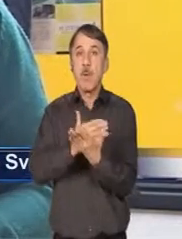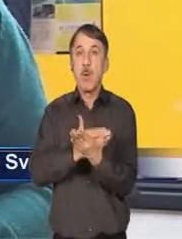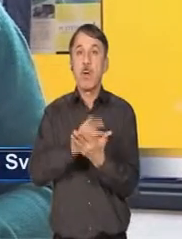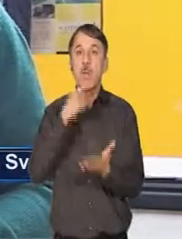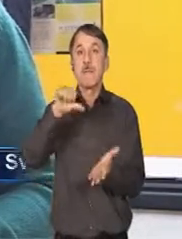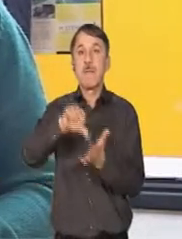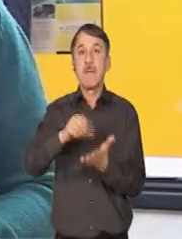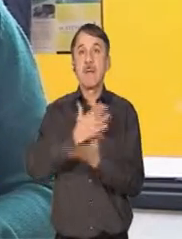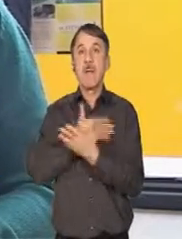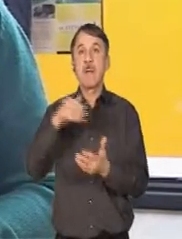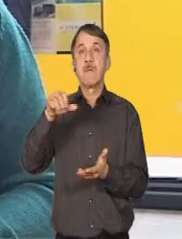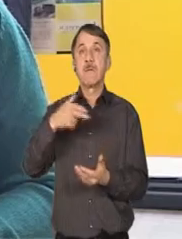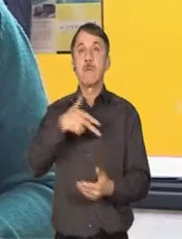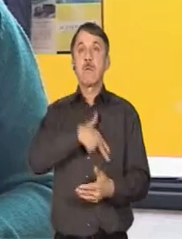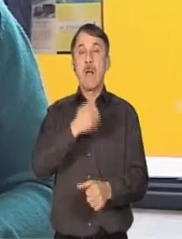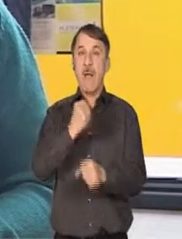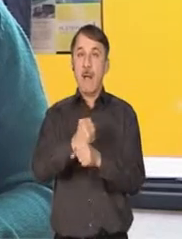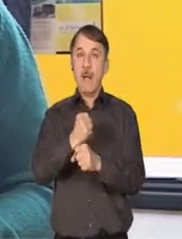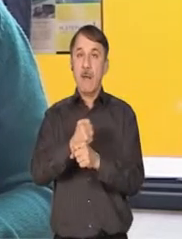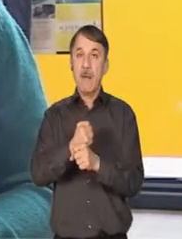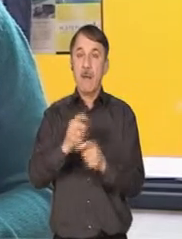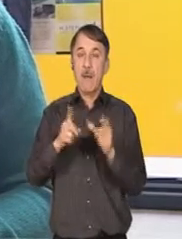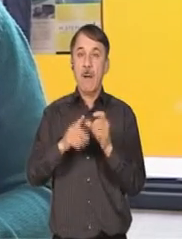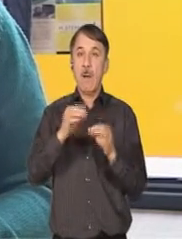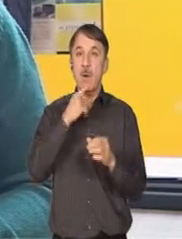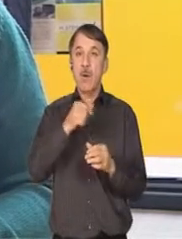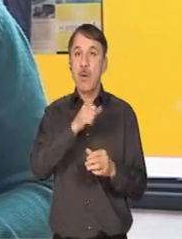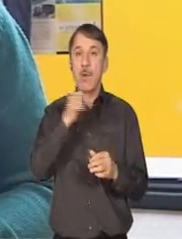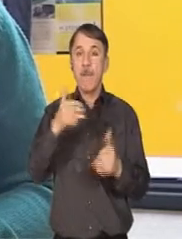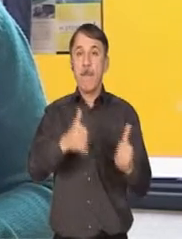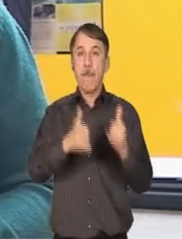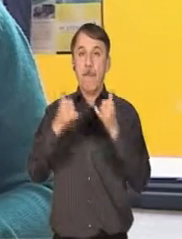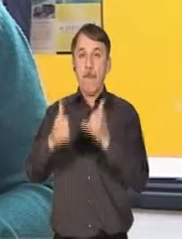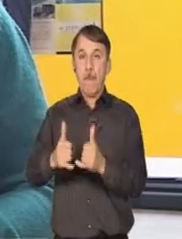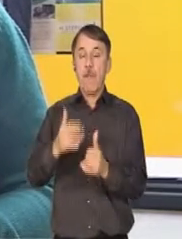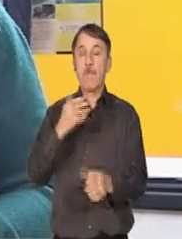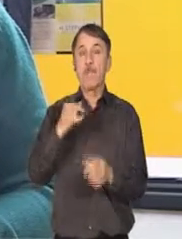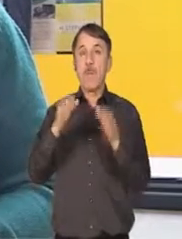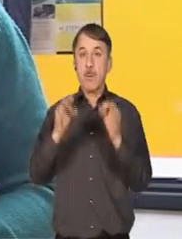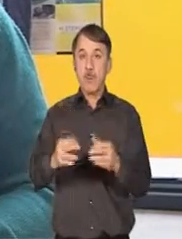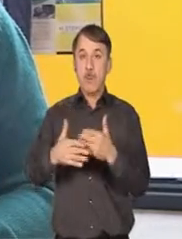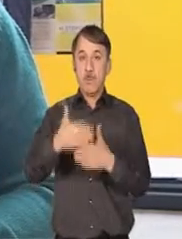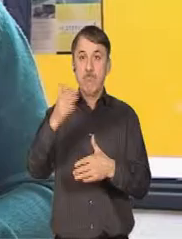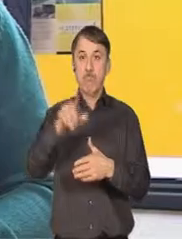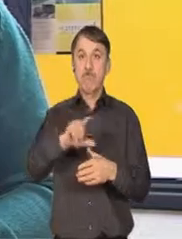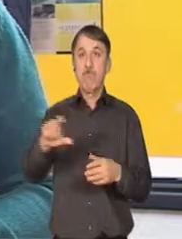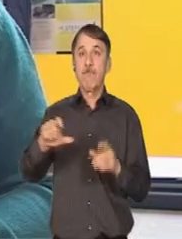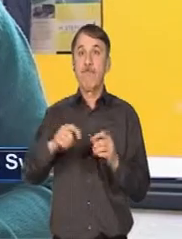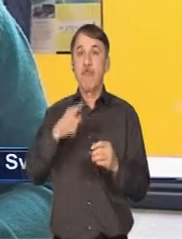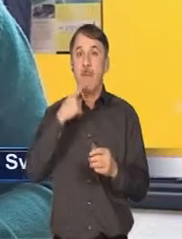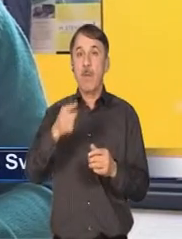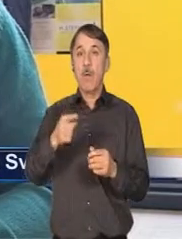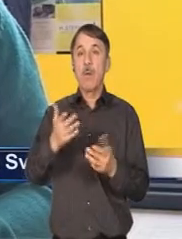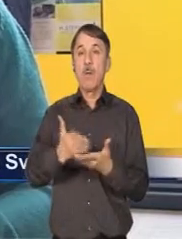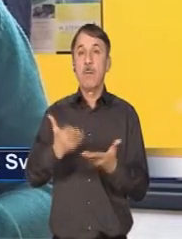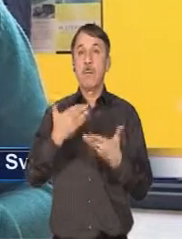pružen u program Centra za socijalni rad znači zapravo za svratište da je sada usluga osigurana u smislu da neće